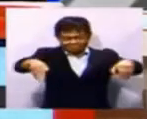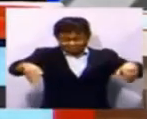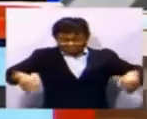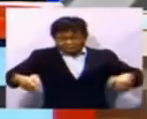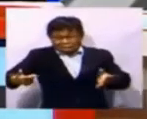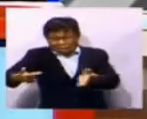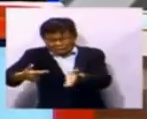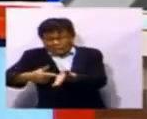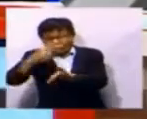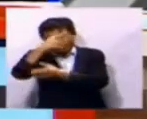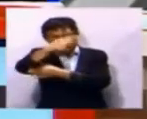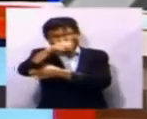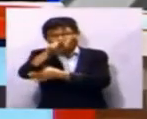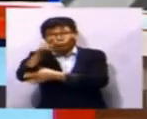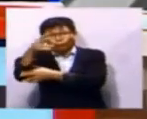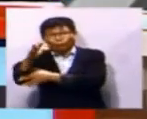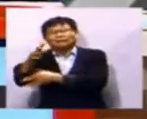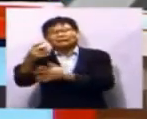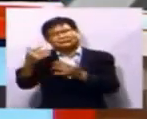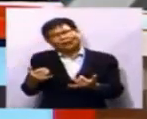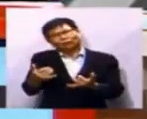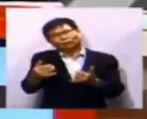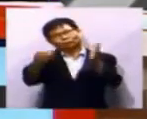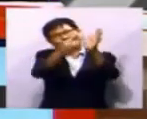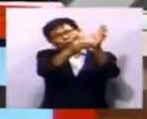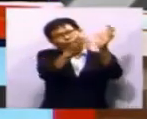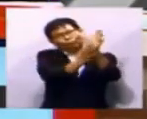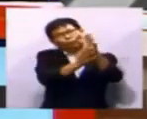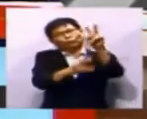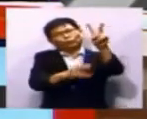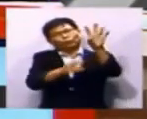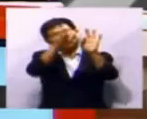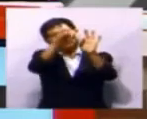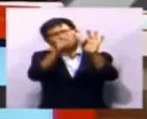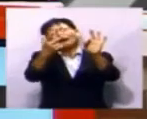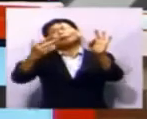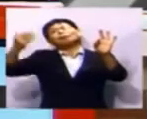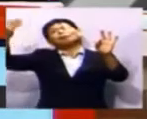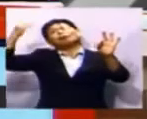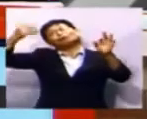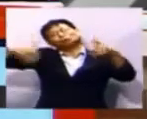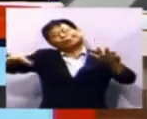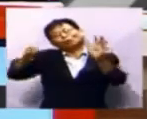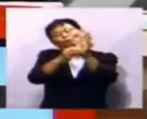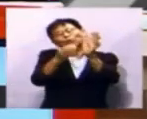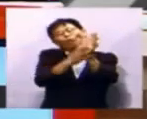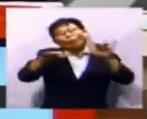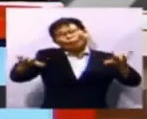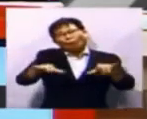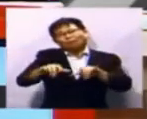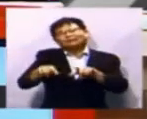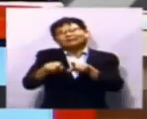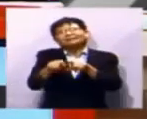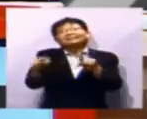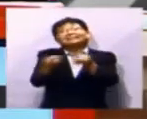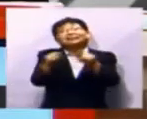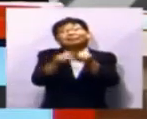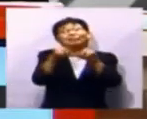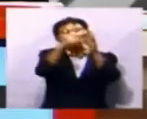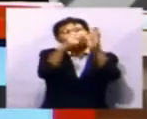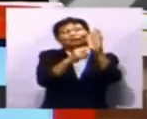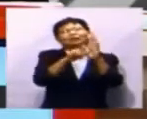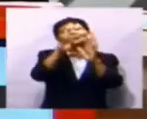Persempadanan semula bagi PRU14 kali ini telah diwartakan pada 29 Mac lalu dan ia dilaksanakan selaras dengan peruntukan